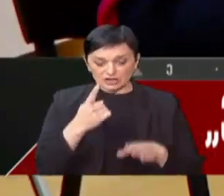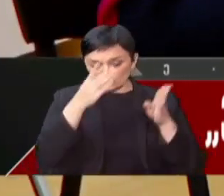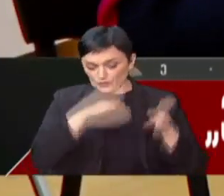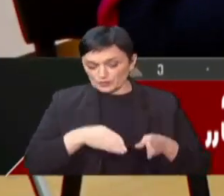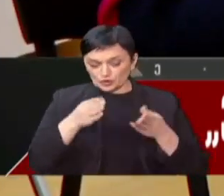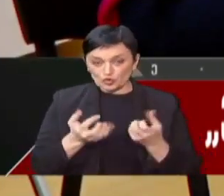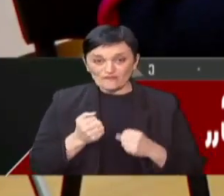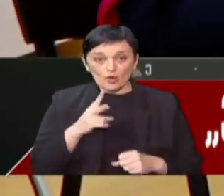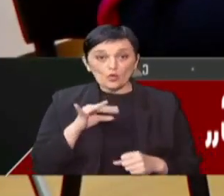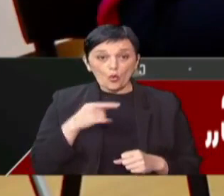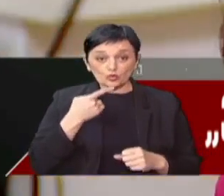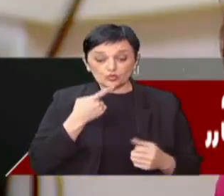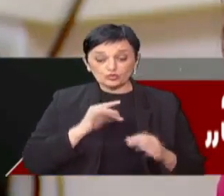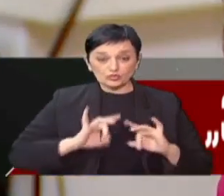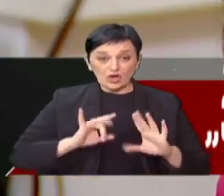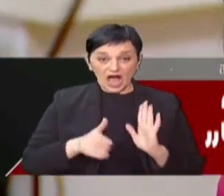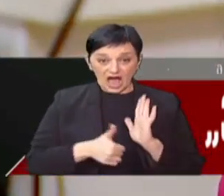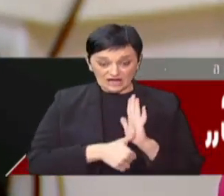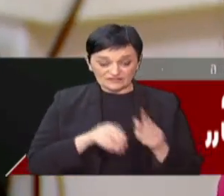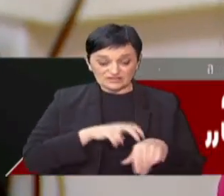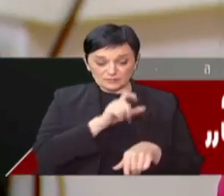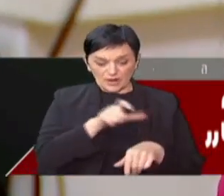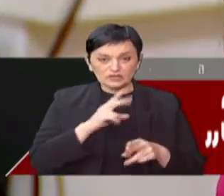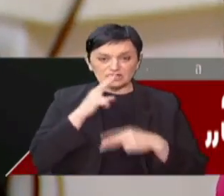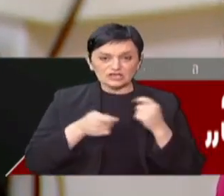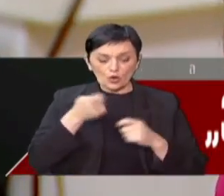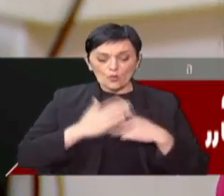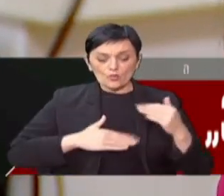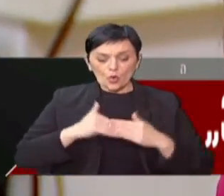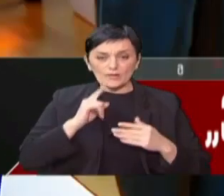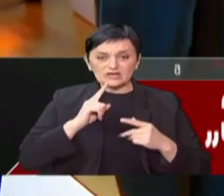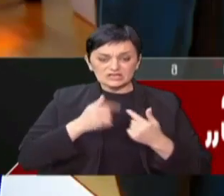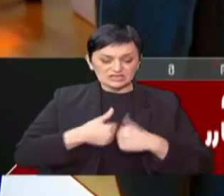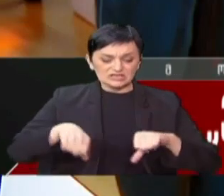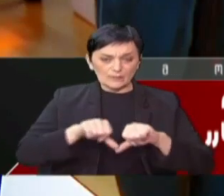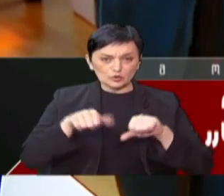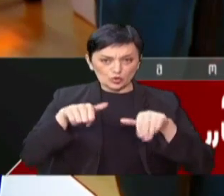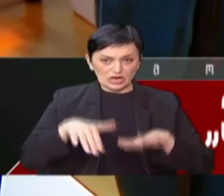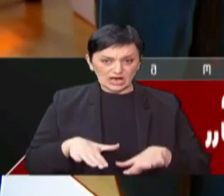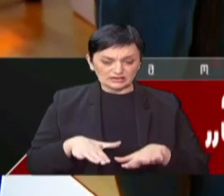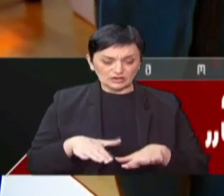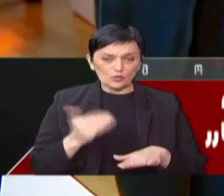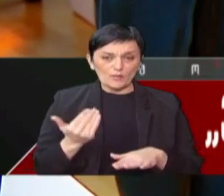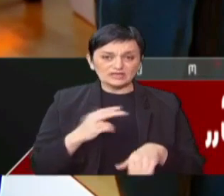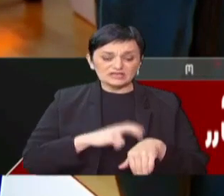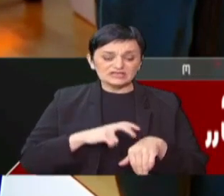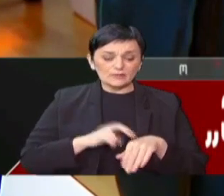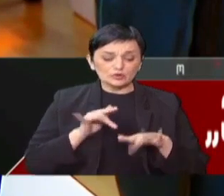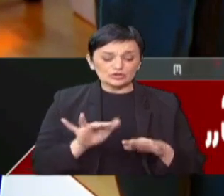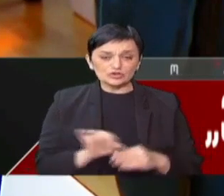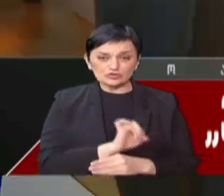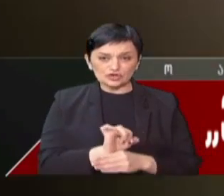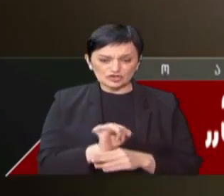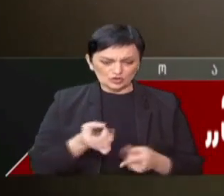იღებს. ლოლუას განმარტებით ამ ეტაპზე 6 მედიკოს გასაჩივრებული აქვს პროფესიული განვითარების საბჭოს ხელმძღვანელის გადაწყვეტილება მათთვის სამედიცინო საქმიანობის